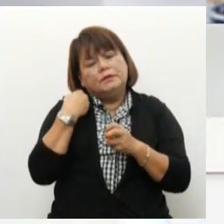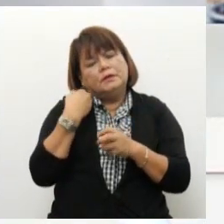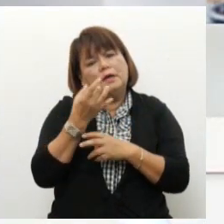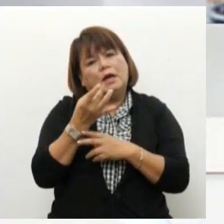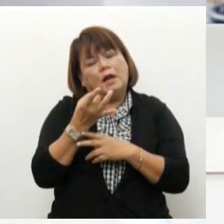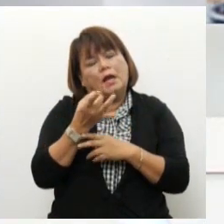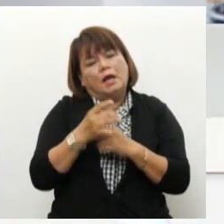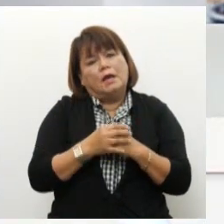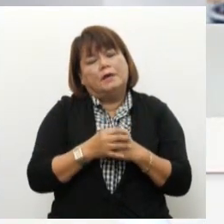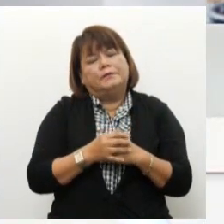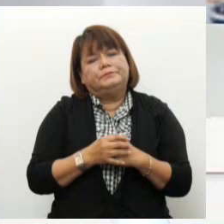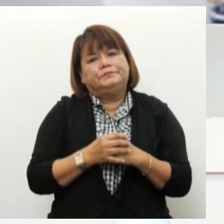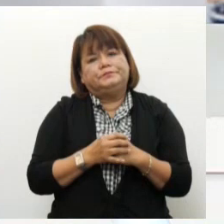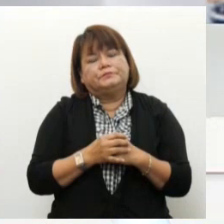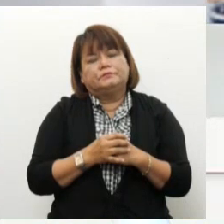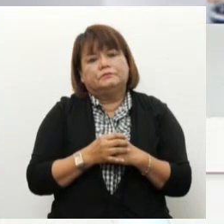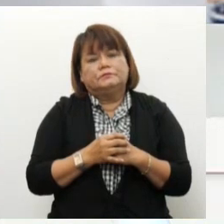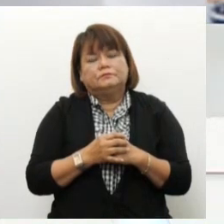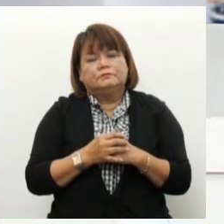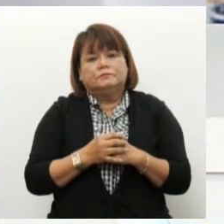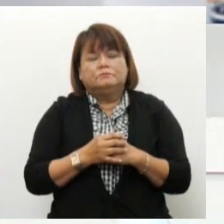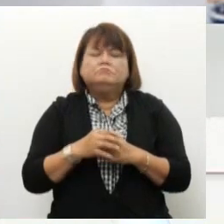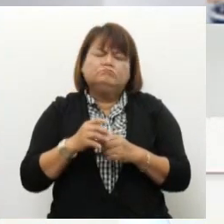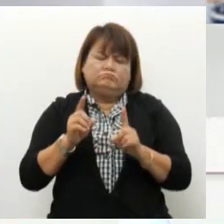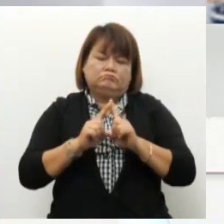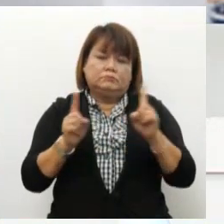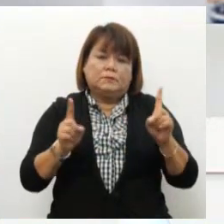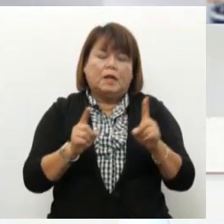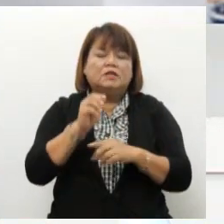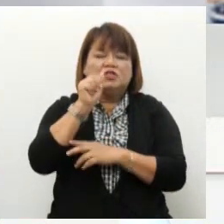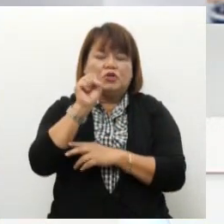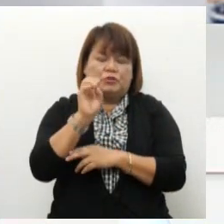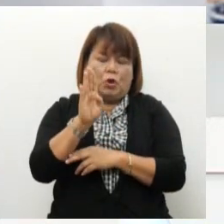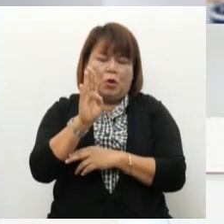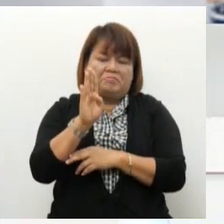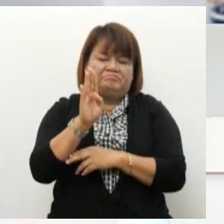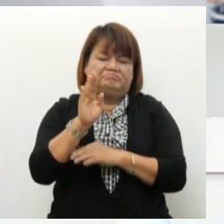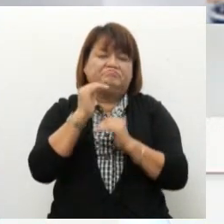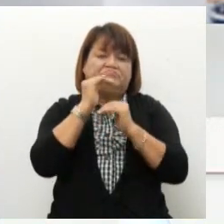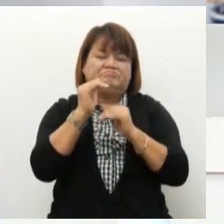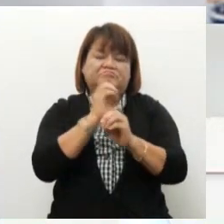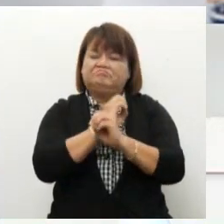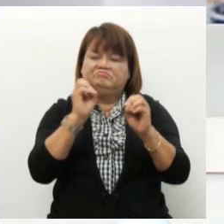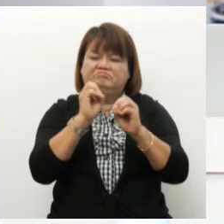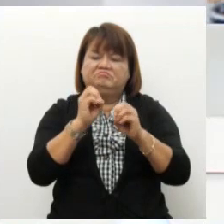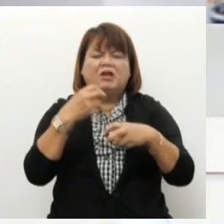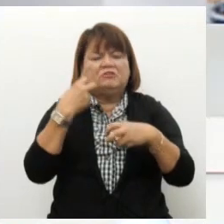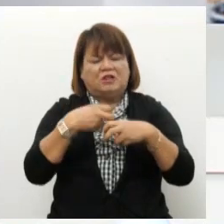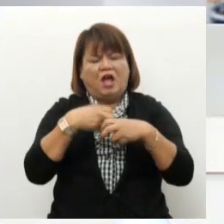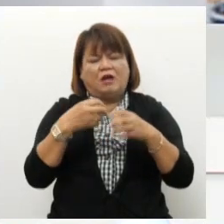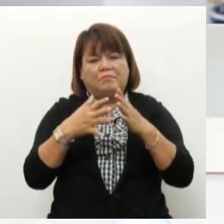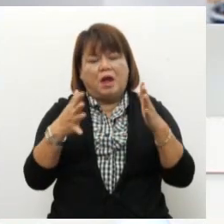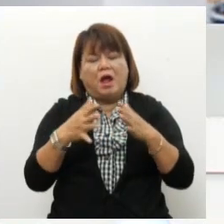าจากประเด็นใดบ้างนะครับไม่ว่าจะเป็นเรื่องข้อสอบไม่มีมาตรฐานมีความยากเกินไป